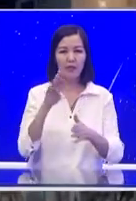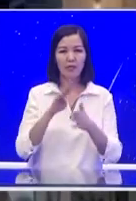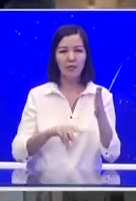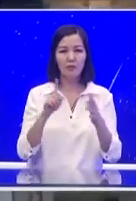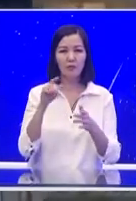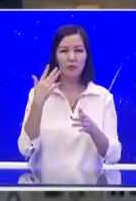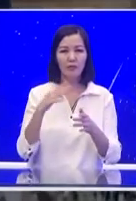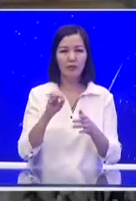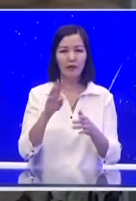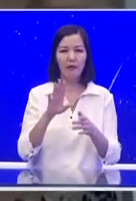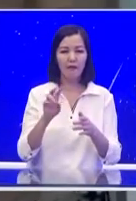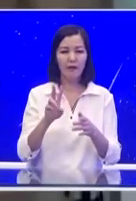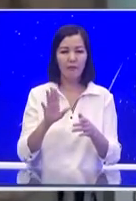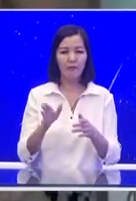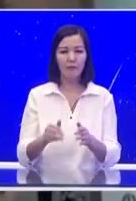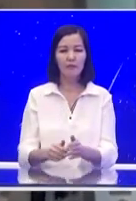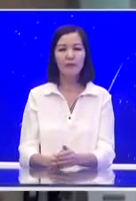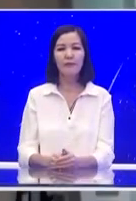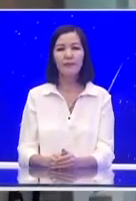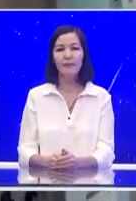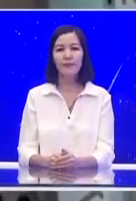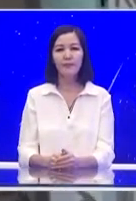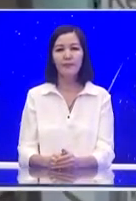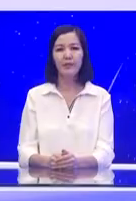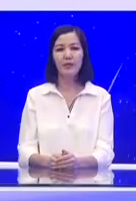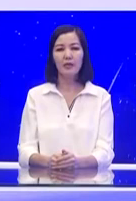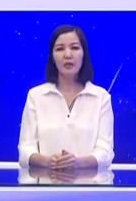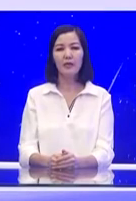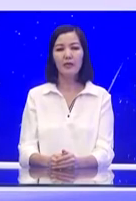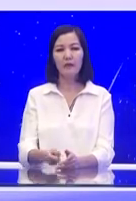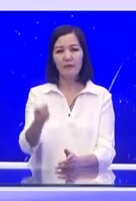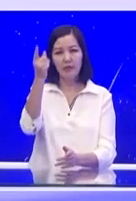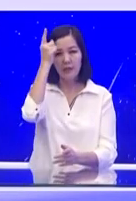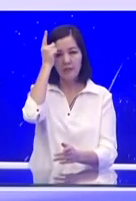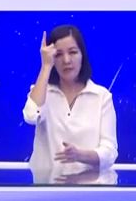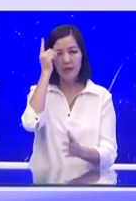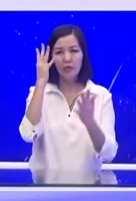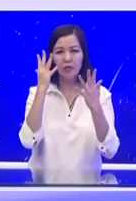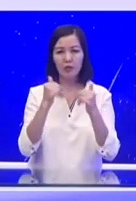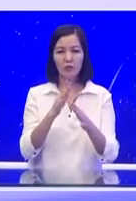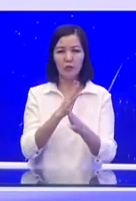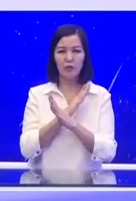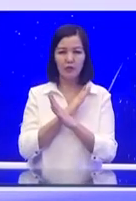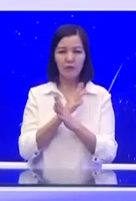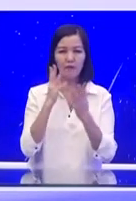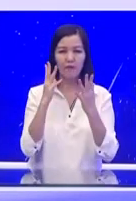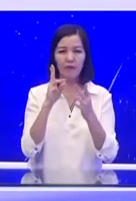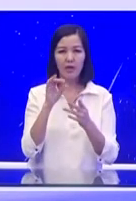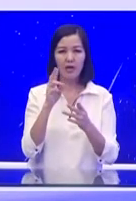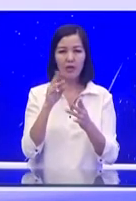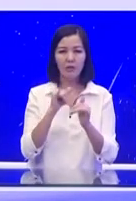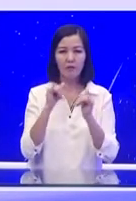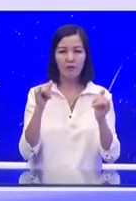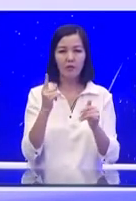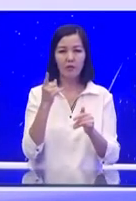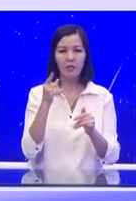размере 150 евро. Число жертв коронавируса в Германии превысило